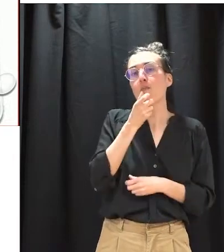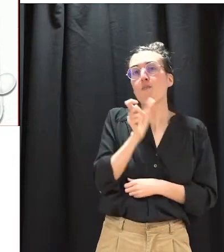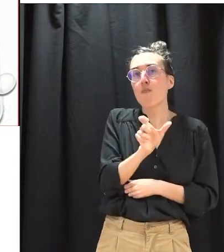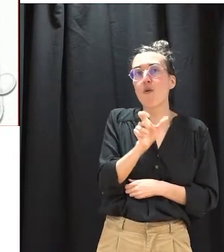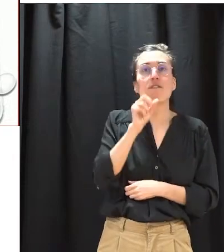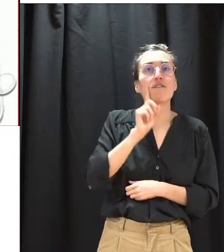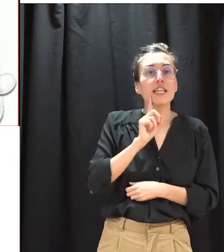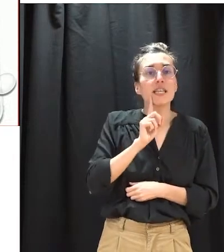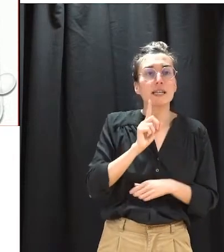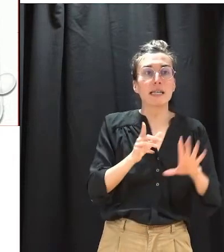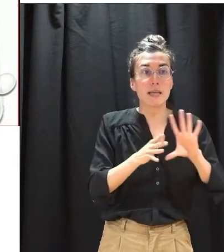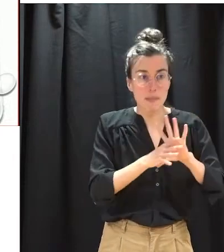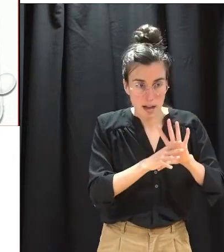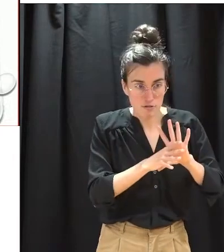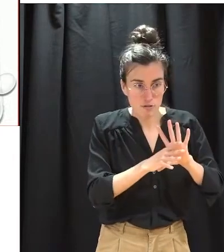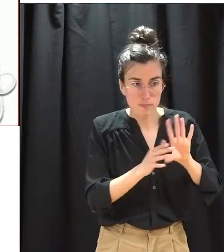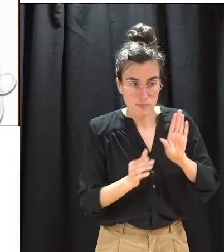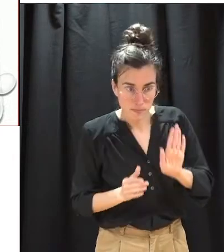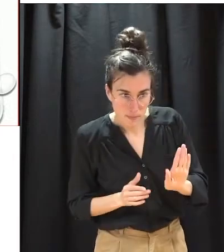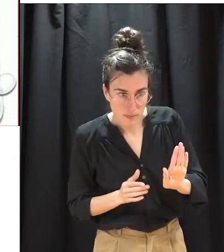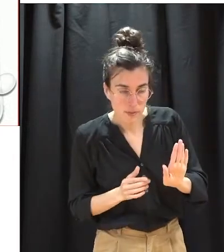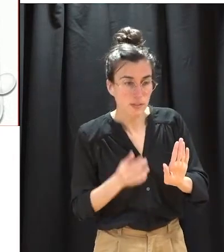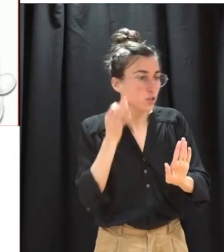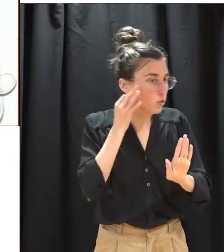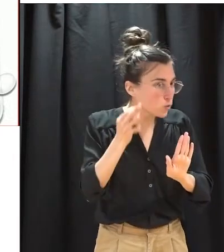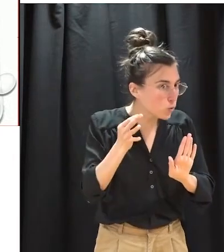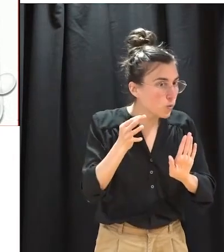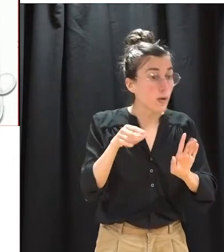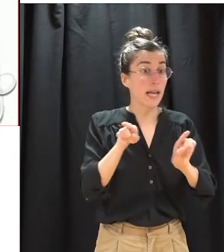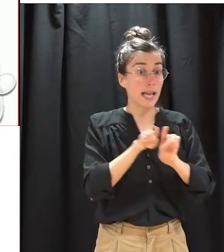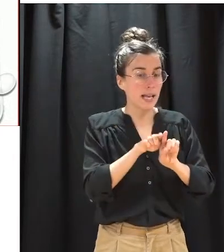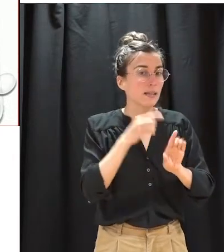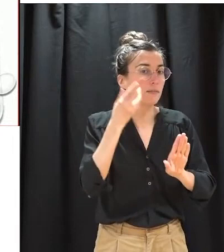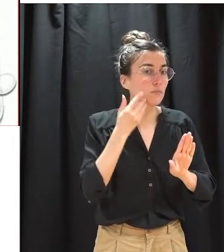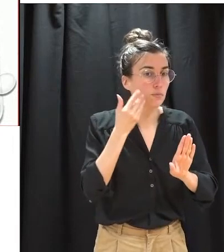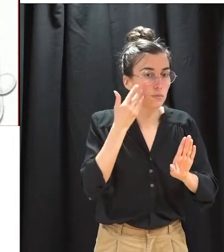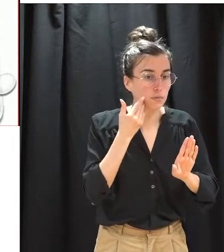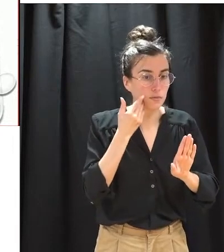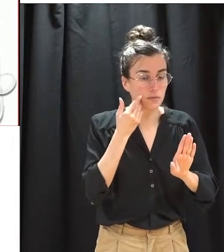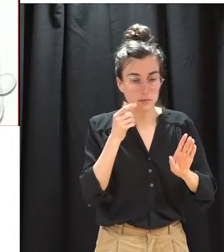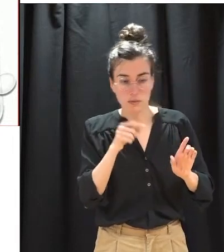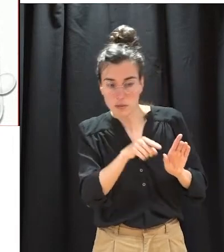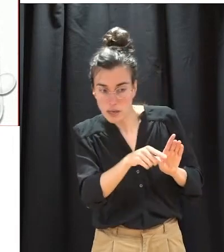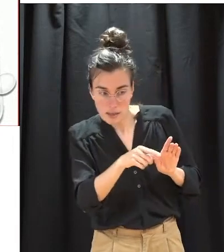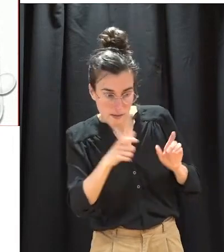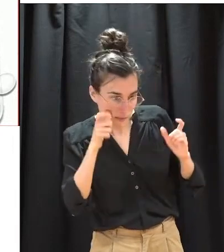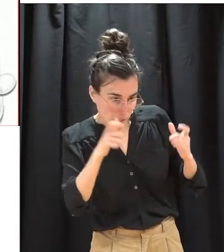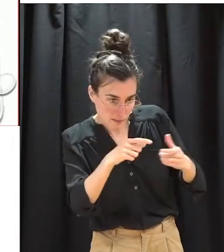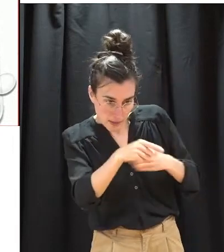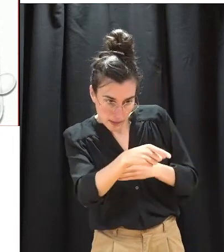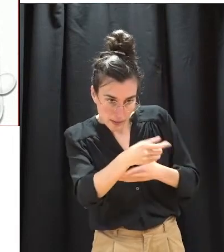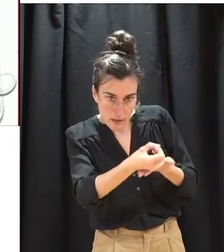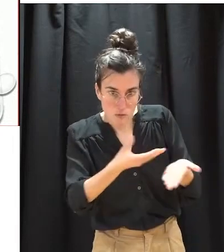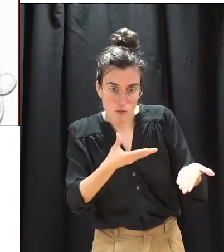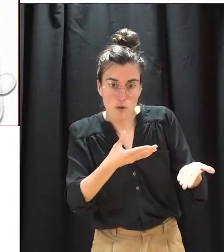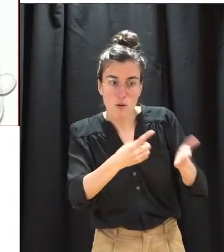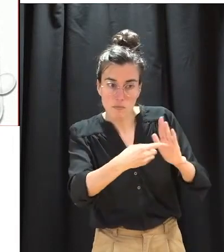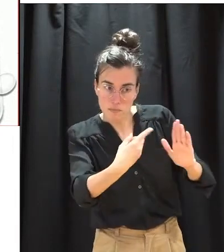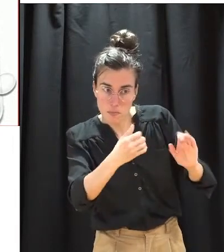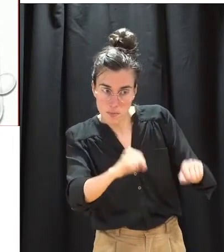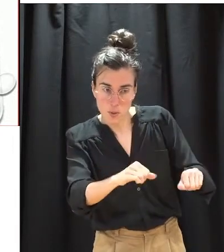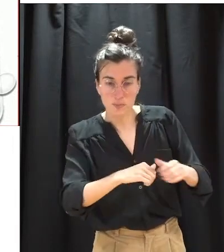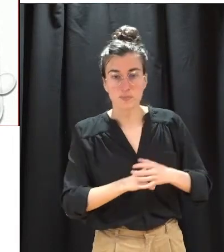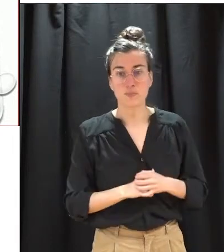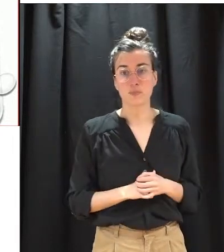juste pour vérifier ils étaient capables d'utiliser le son avec le codage. Voilà. Donc, on a fait ça